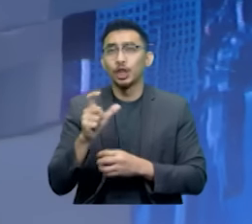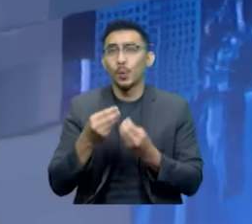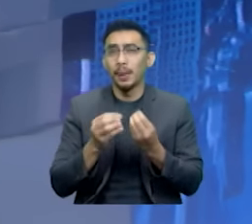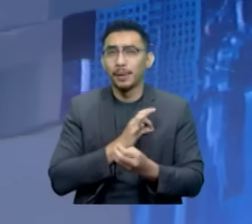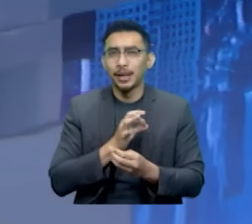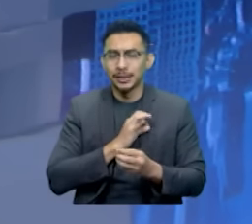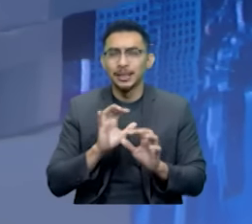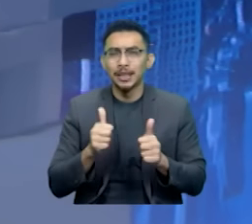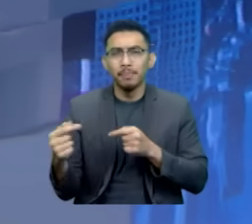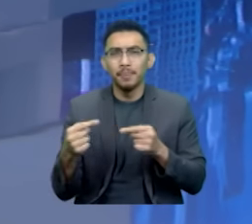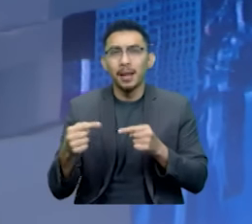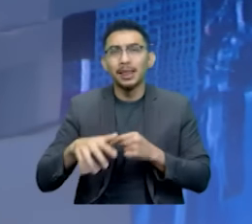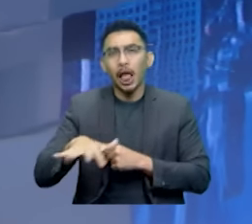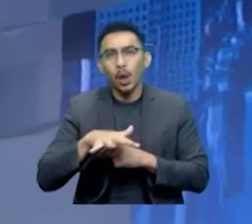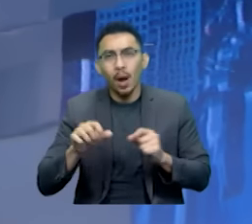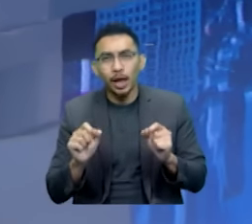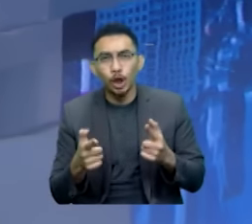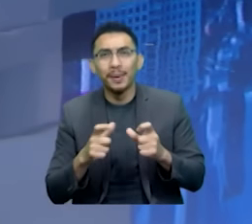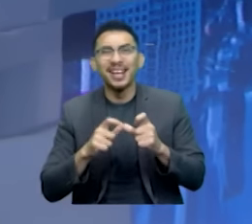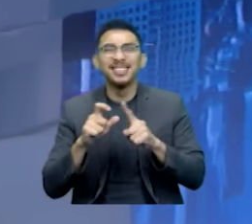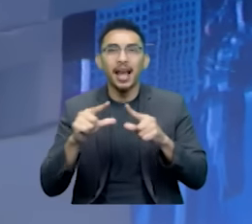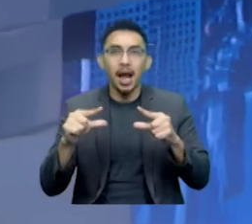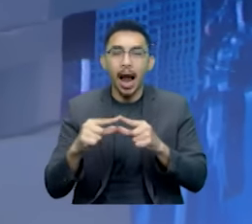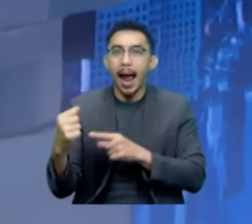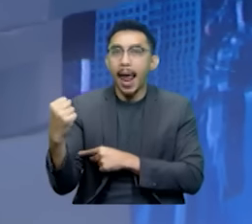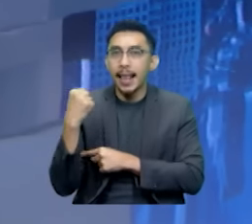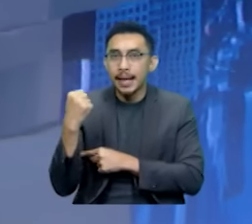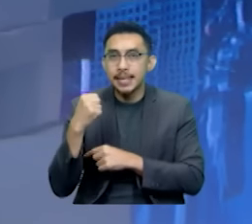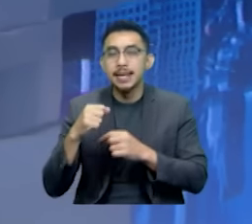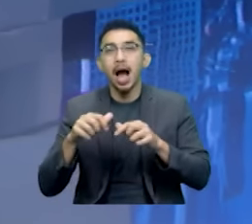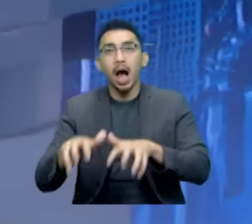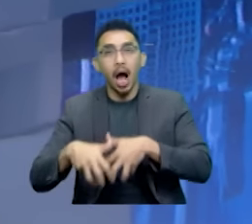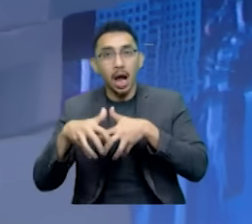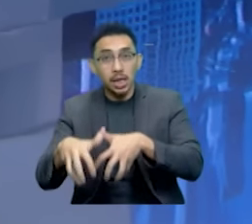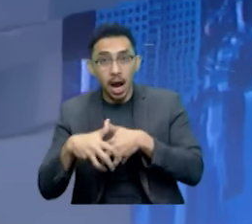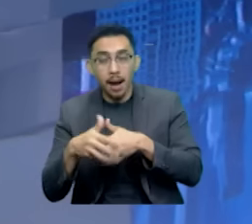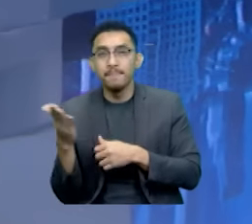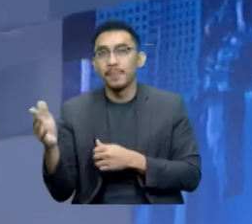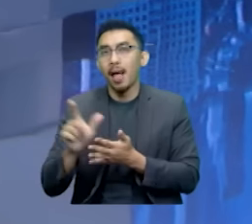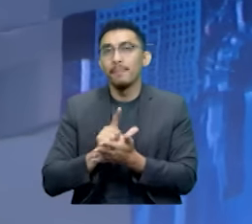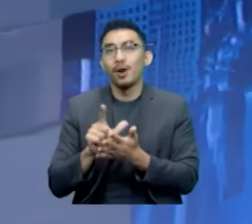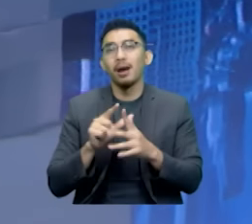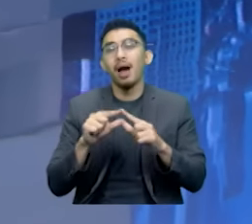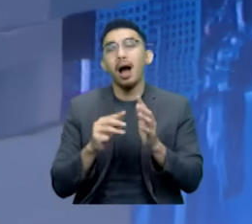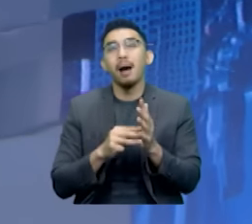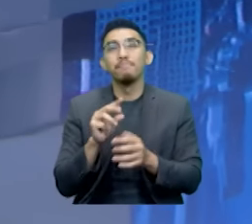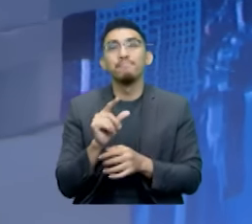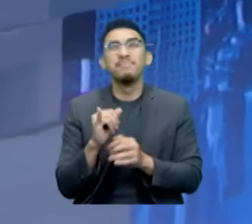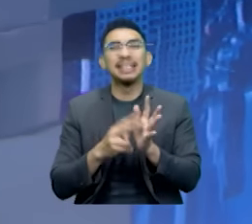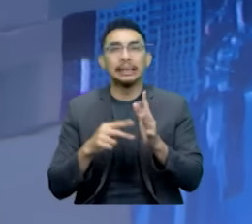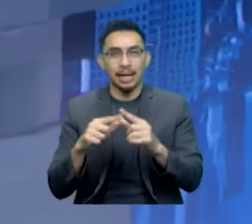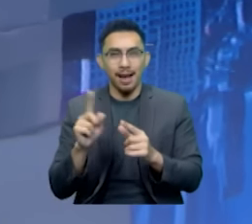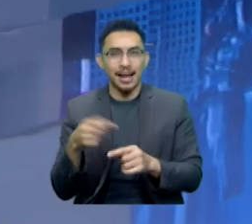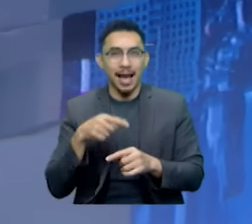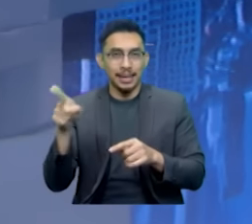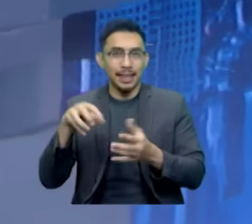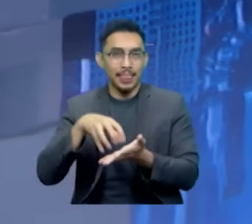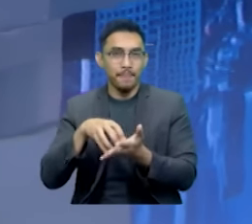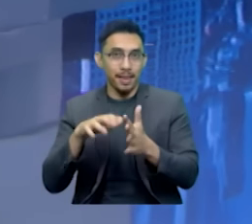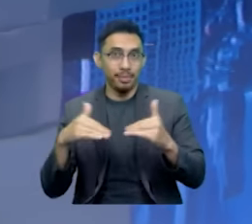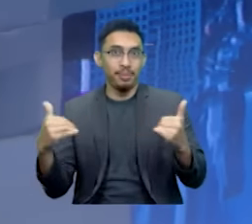adu debat soal isu-isu lingkungan hidup, sumber daya alam, energi, dan agraria. Dan berikut laporan Amrina Rida dari venue